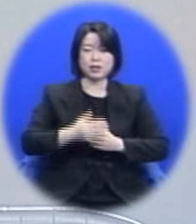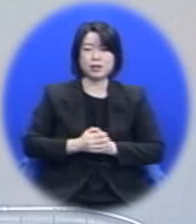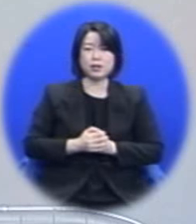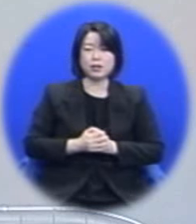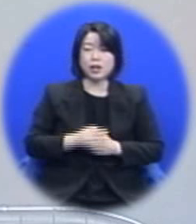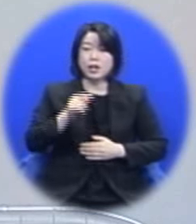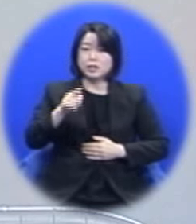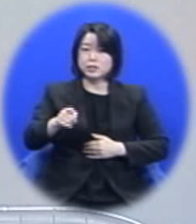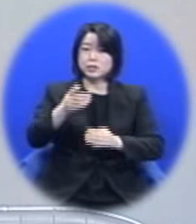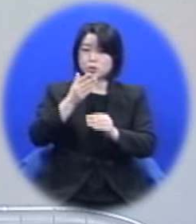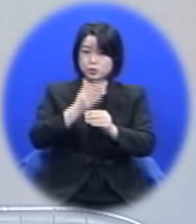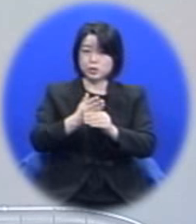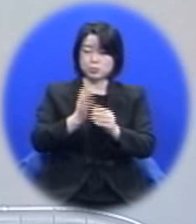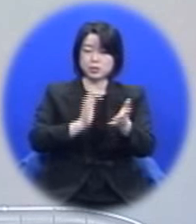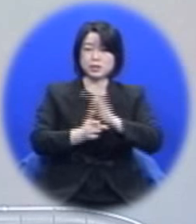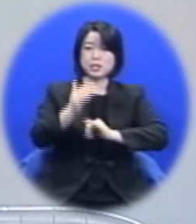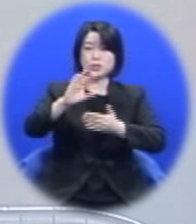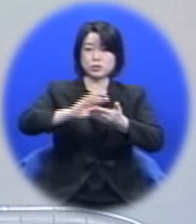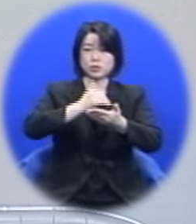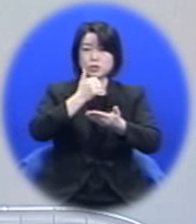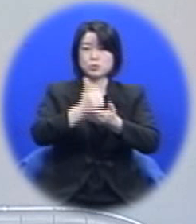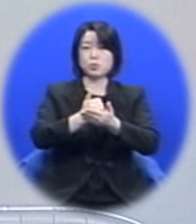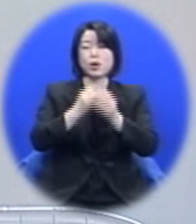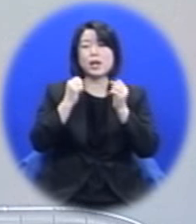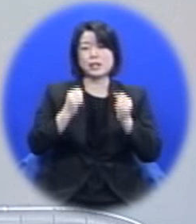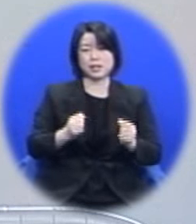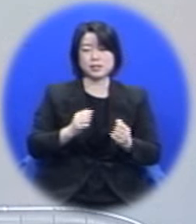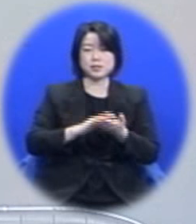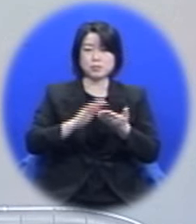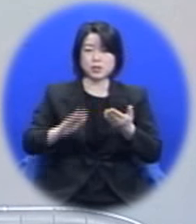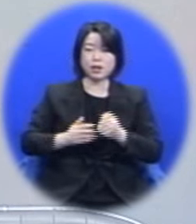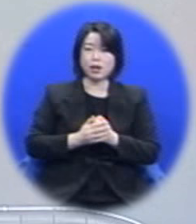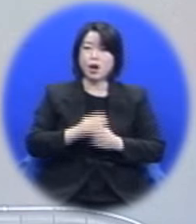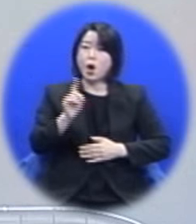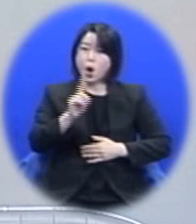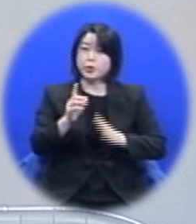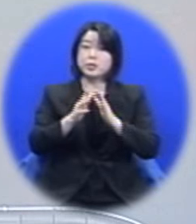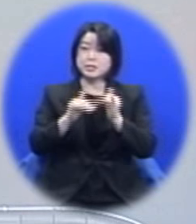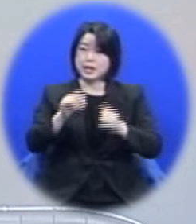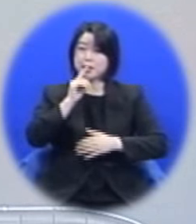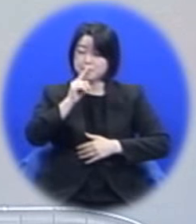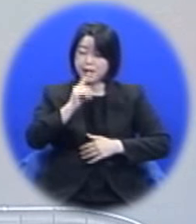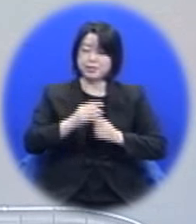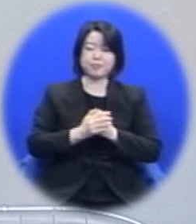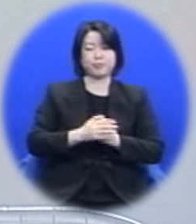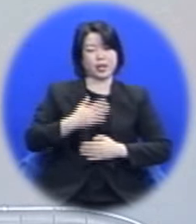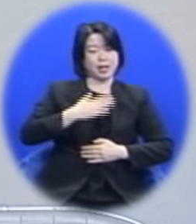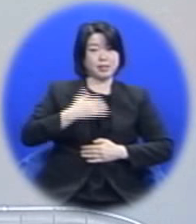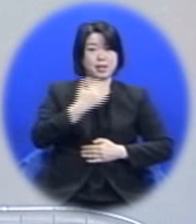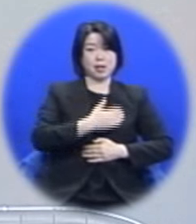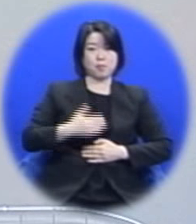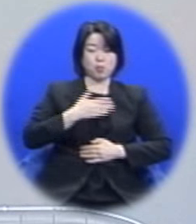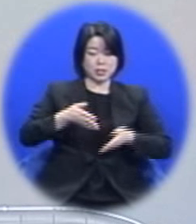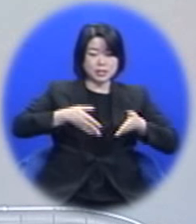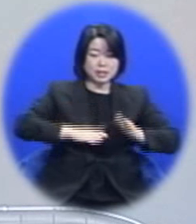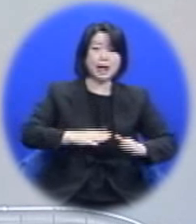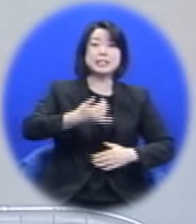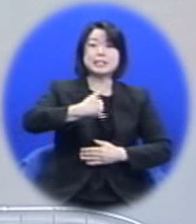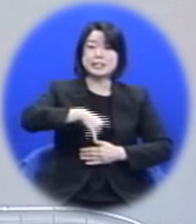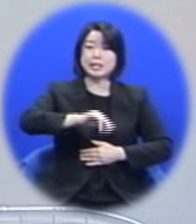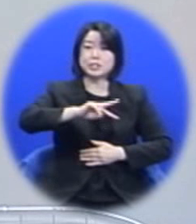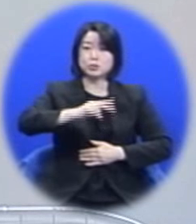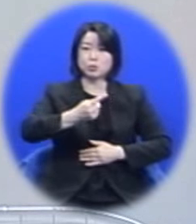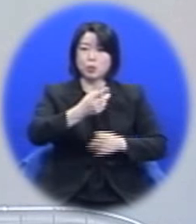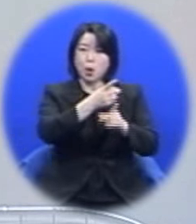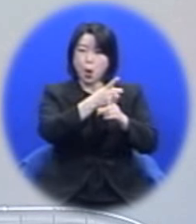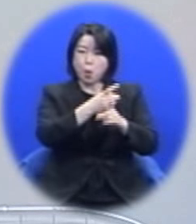그 중심에는 예수 그리스도가 계세요. 어떤 사람은 그렇게 말합니다. 내 몸에서 나온 자식도